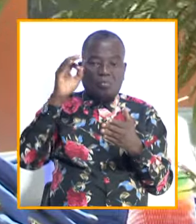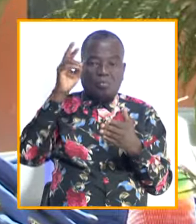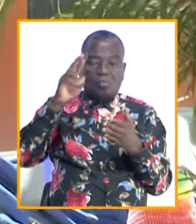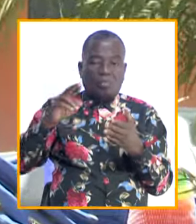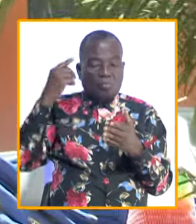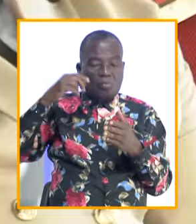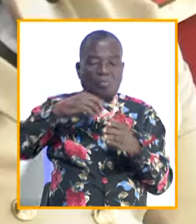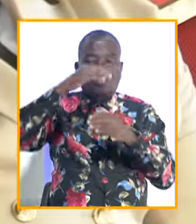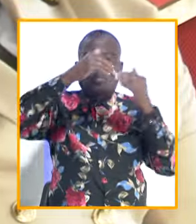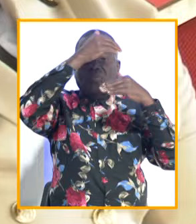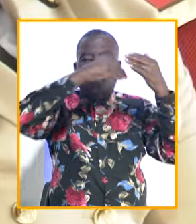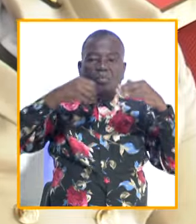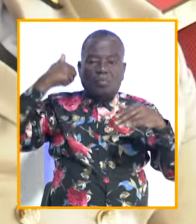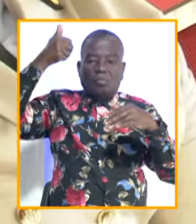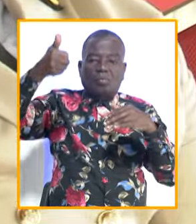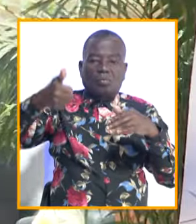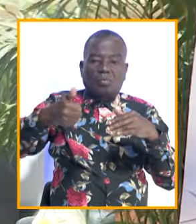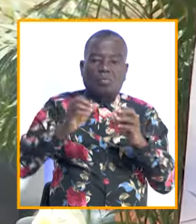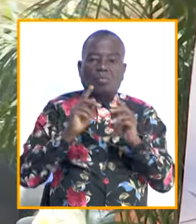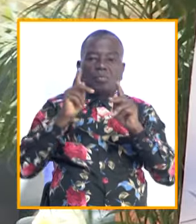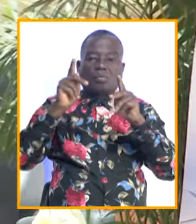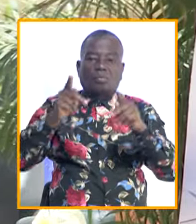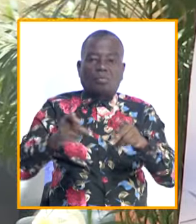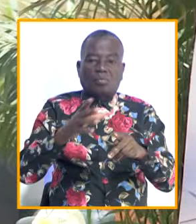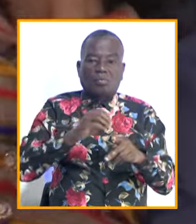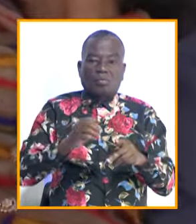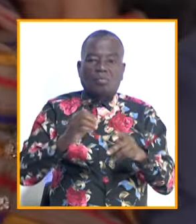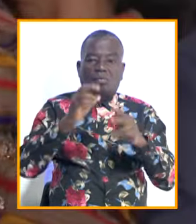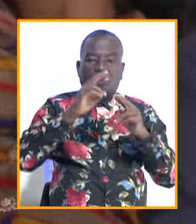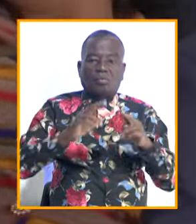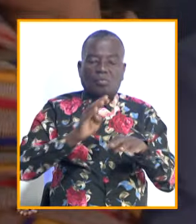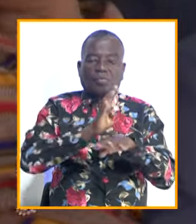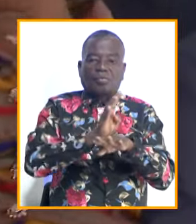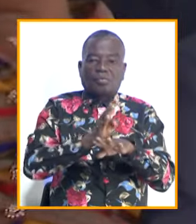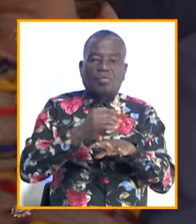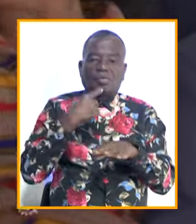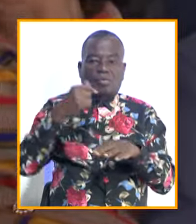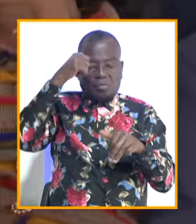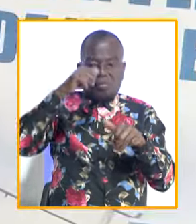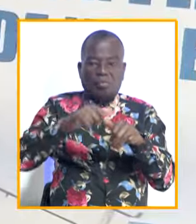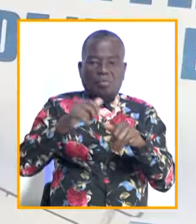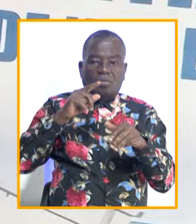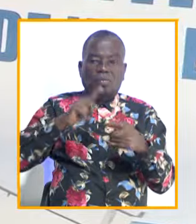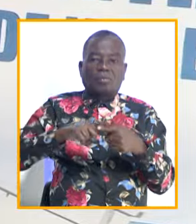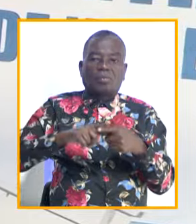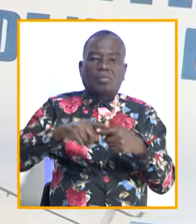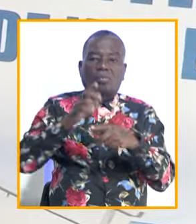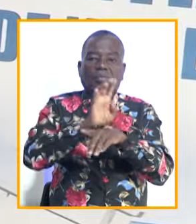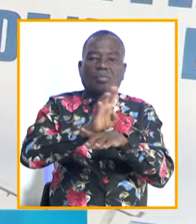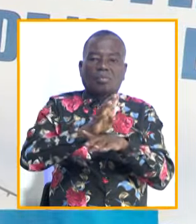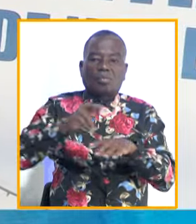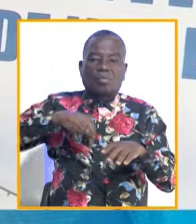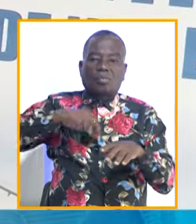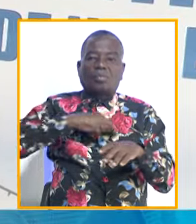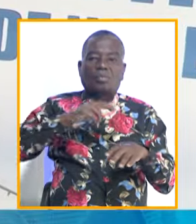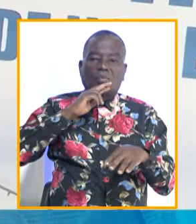à venir. Occasion pour la ville de Bouaké de dire sa reconnaissance à l'épouse du chef de l'État. À Bouaké, nous